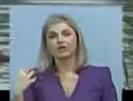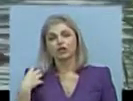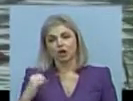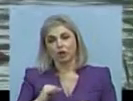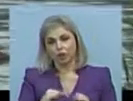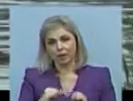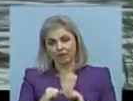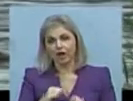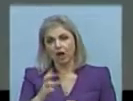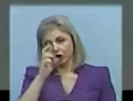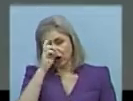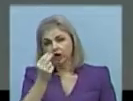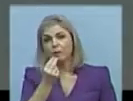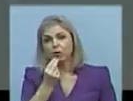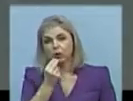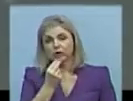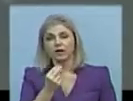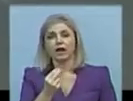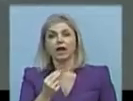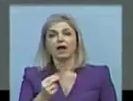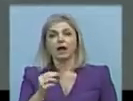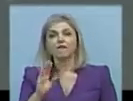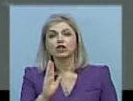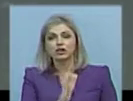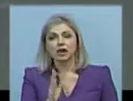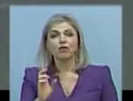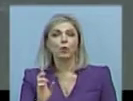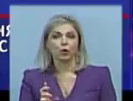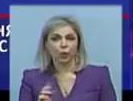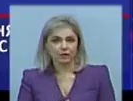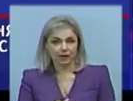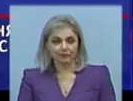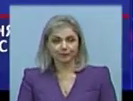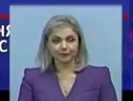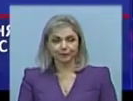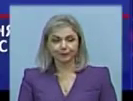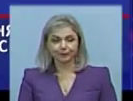управління Держпродспоживслужби в Миколаївській області В'ячеслав Бродовський.